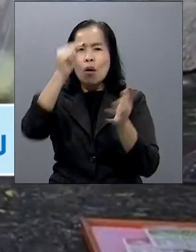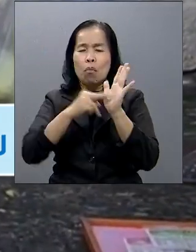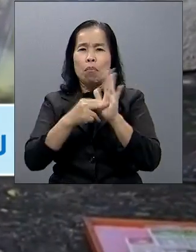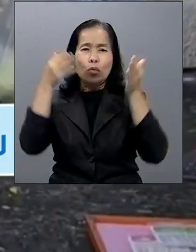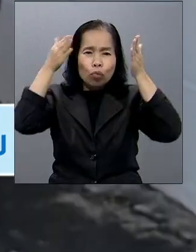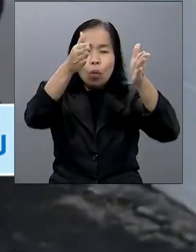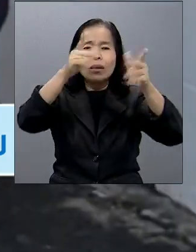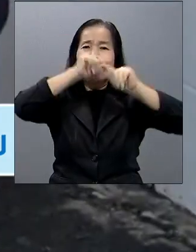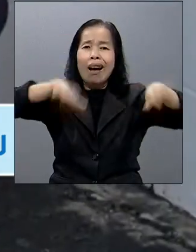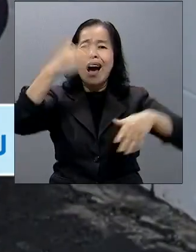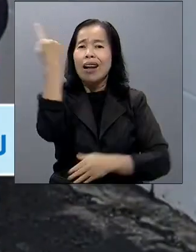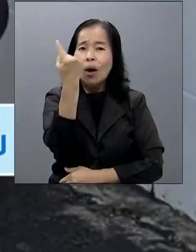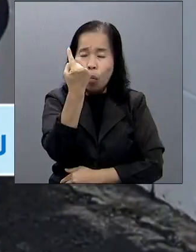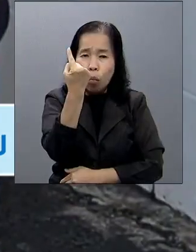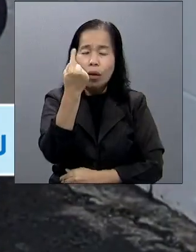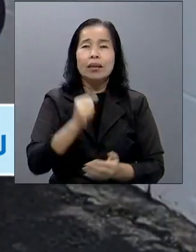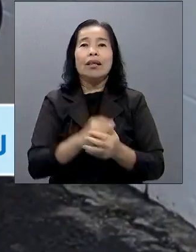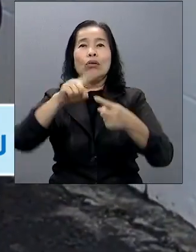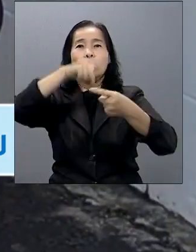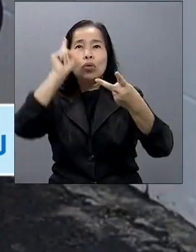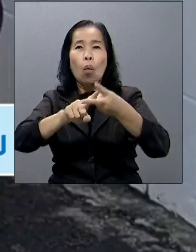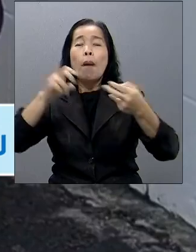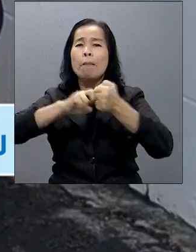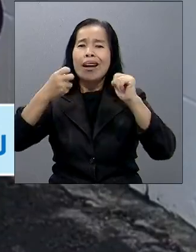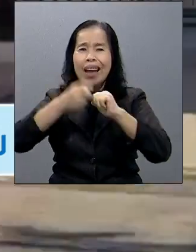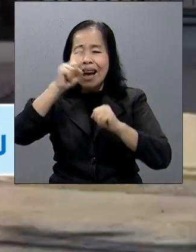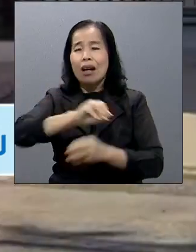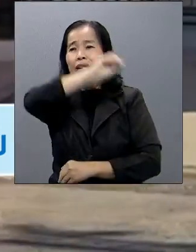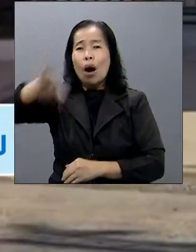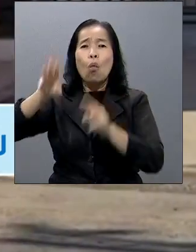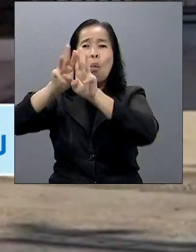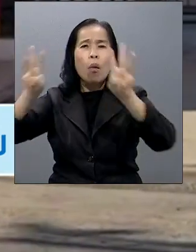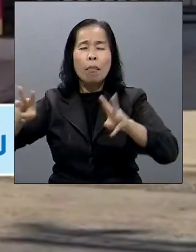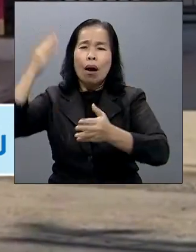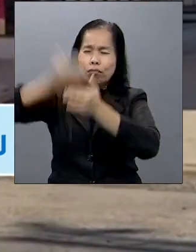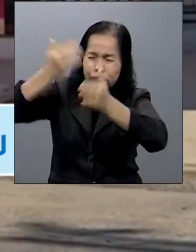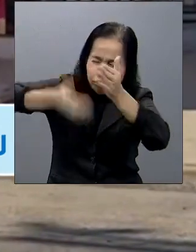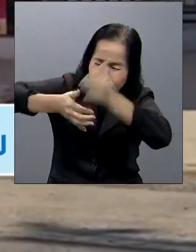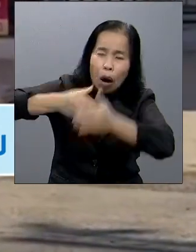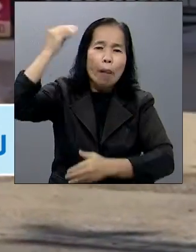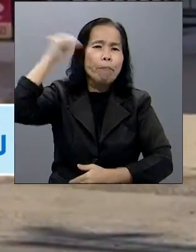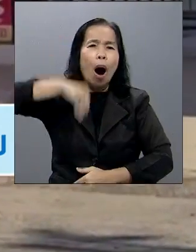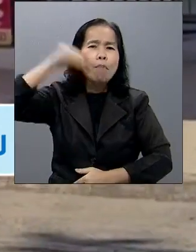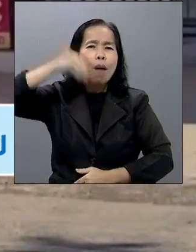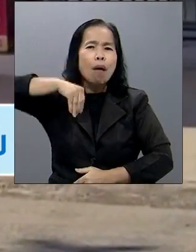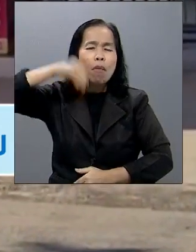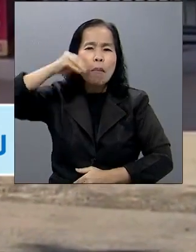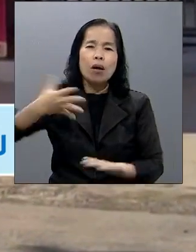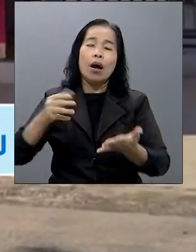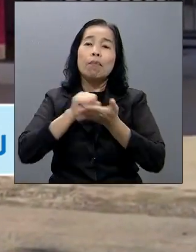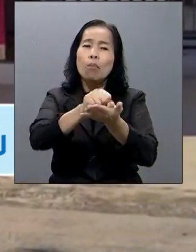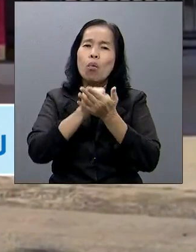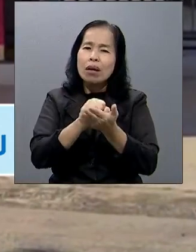าคารที่กำหนดเท่านั้นนะคะแล้วยังปัญหาเข้าระบบเนี่ยมันล่มบ่อยมากนะคะการให้บริการลูกค้า